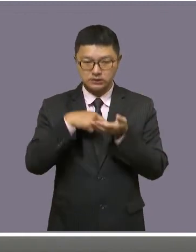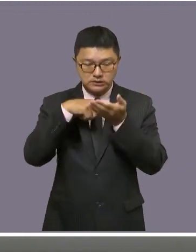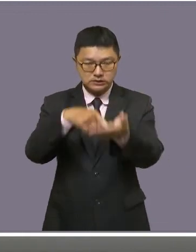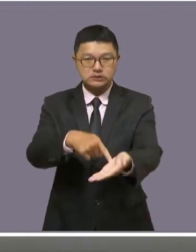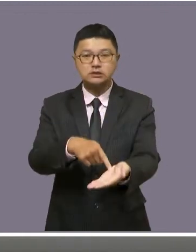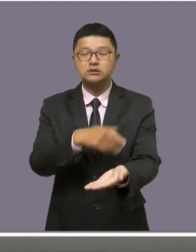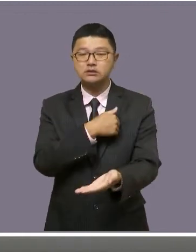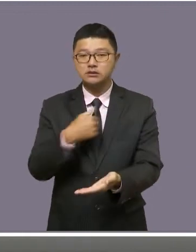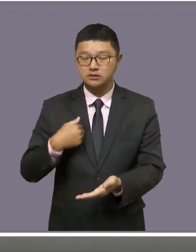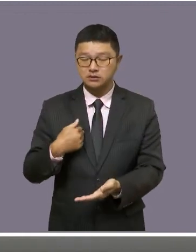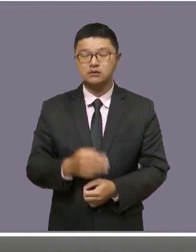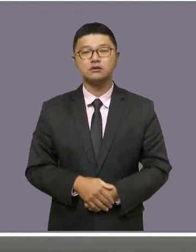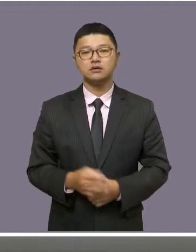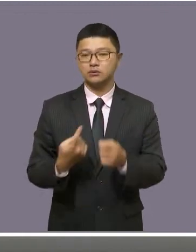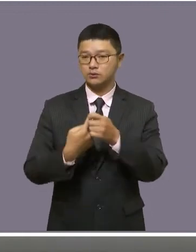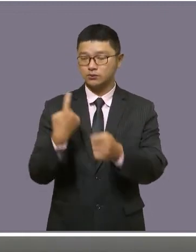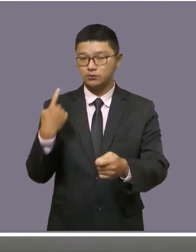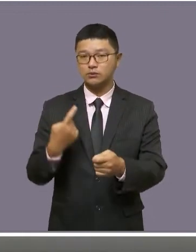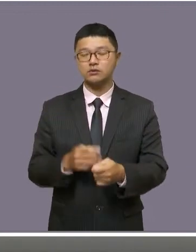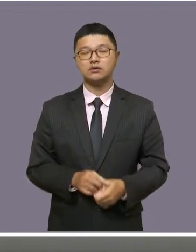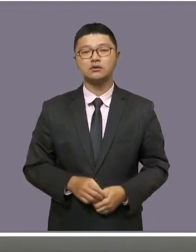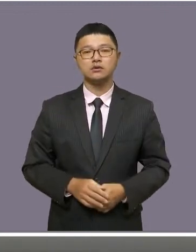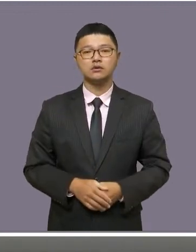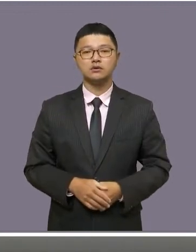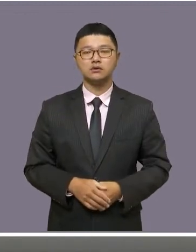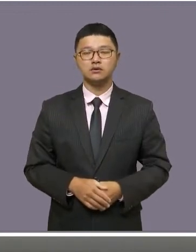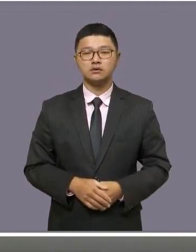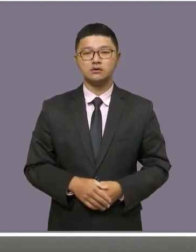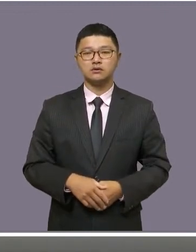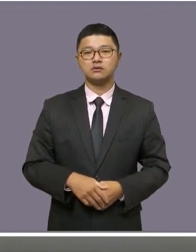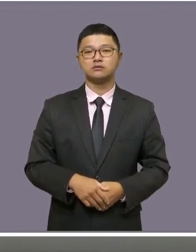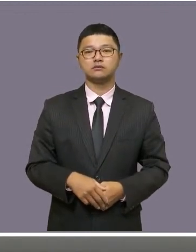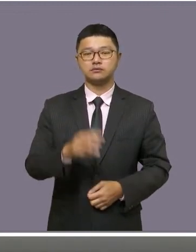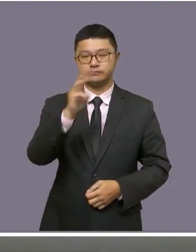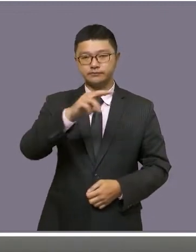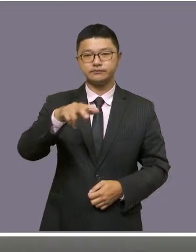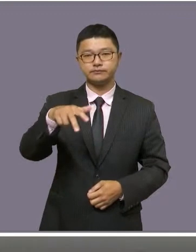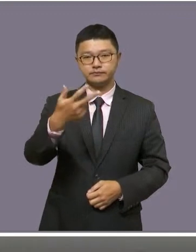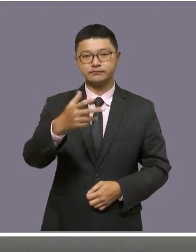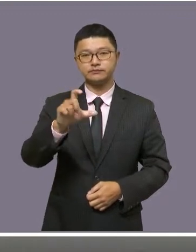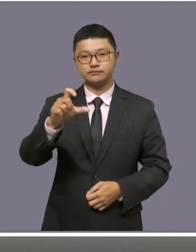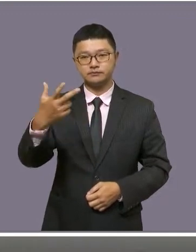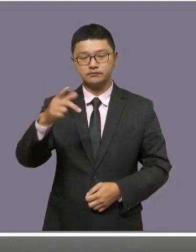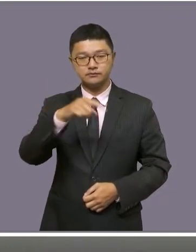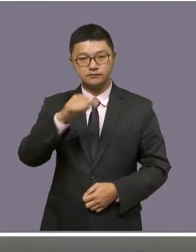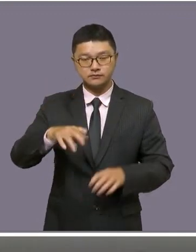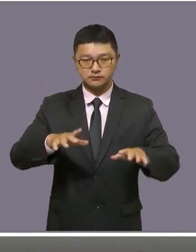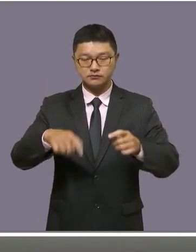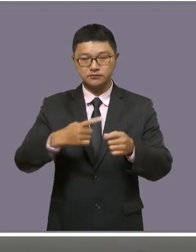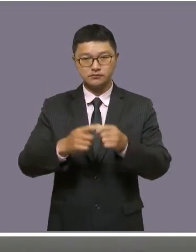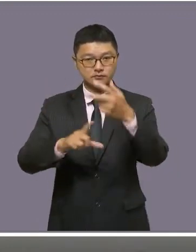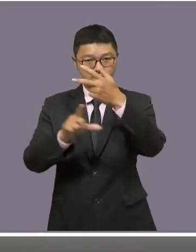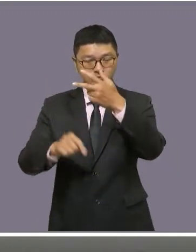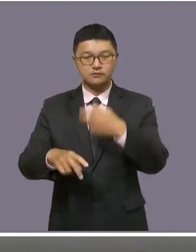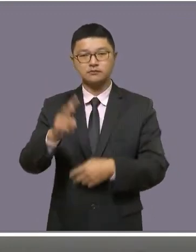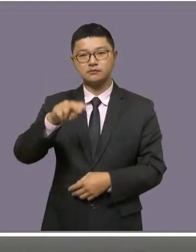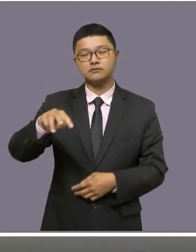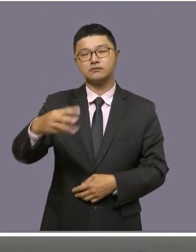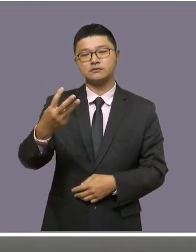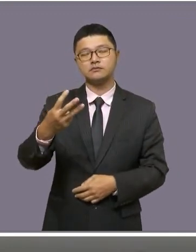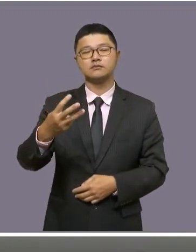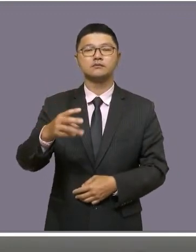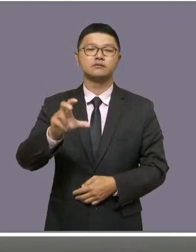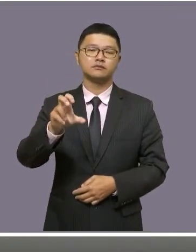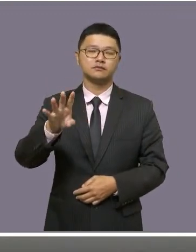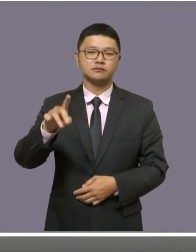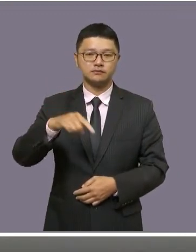到去年度，我们达到了全部有3767人，那么到今年度的7月已经达到2374人，